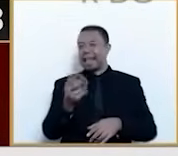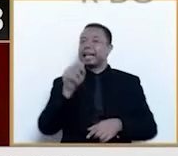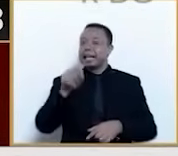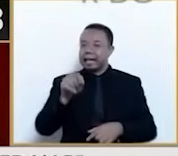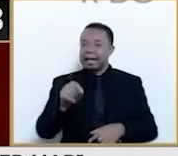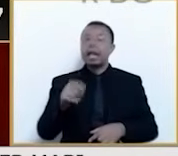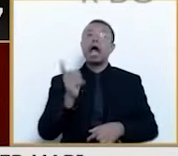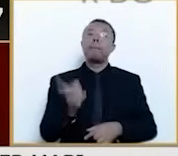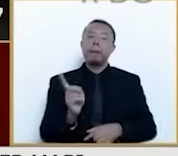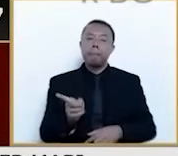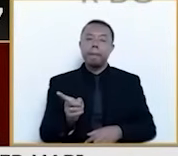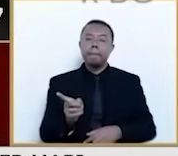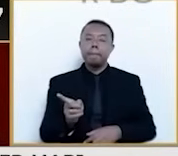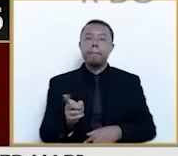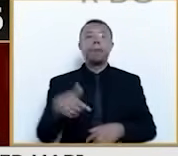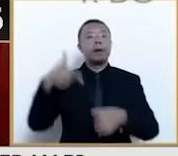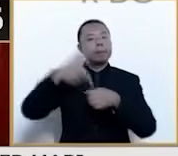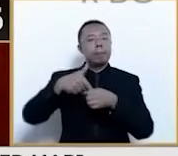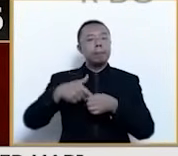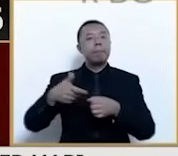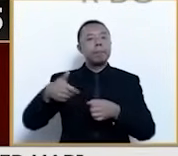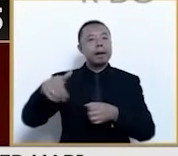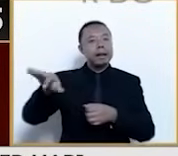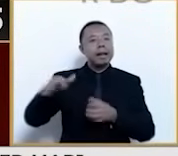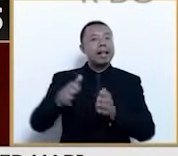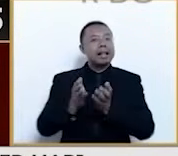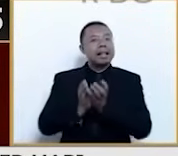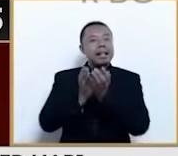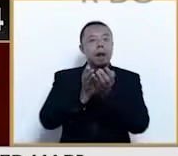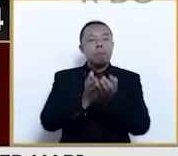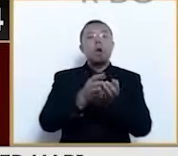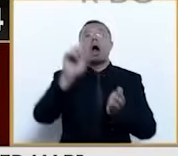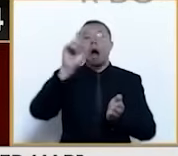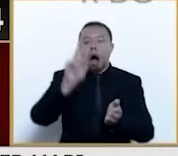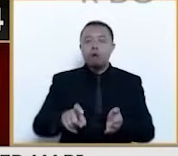Ini sebabnya, itu sebabnya SPBU terapung perlu kita